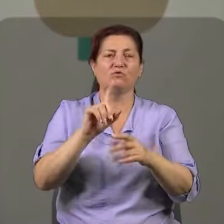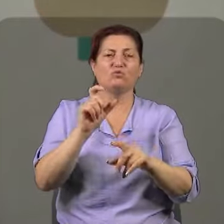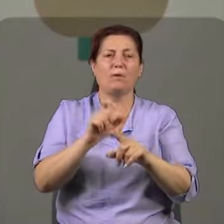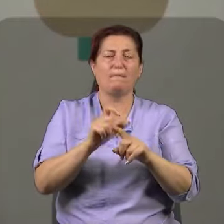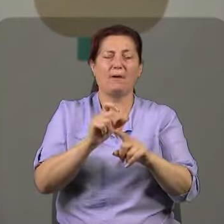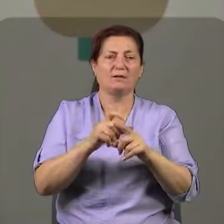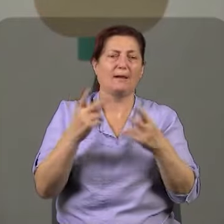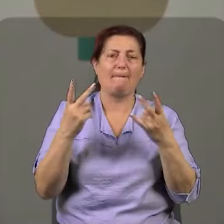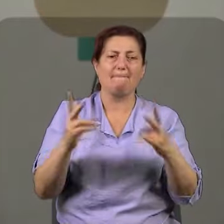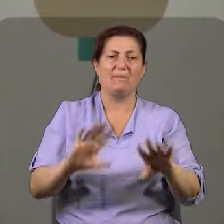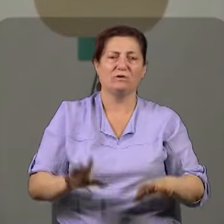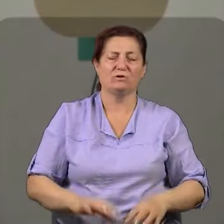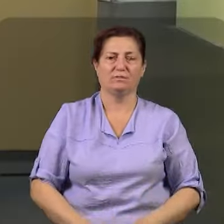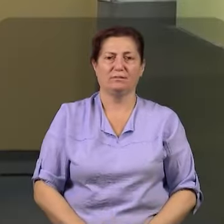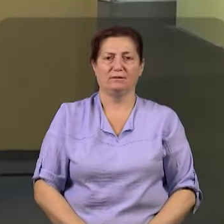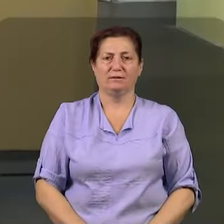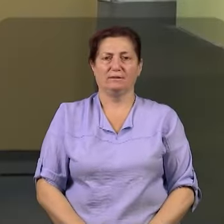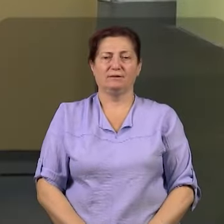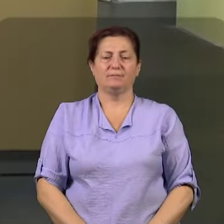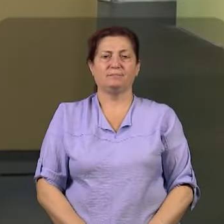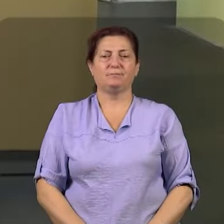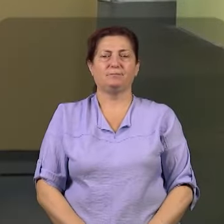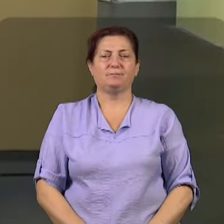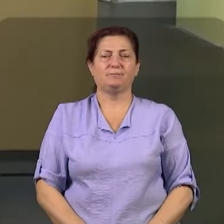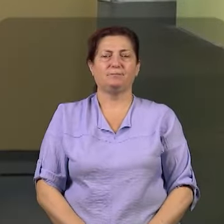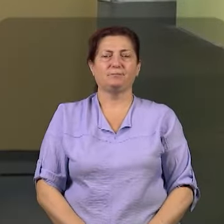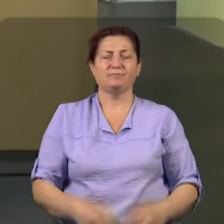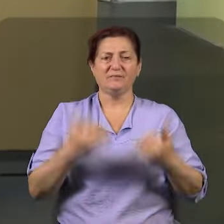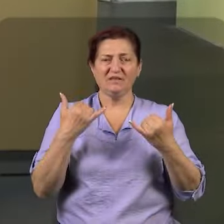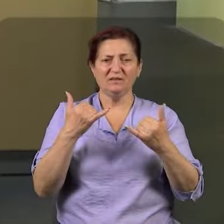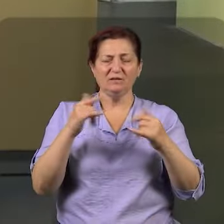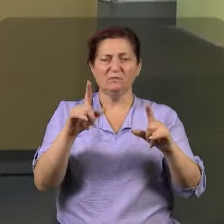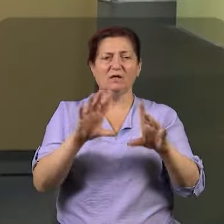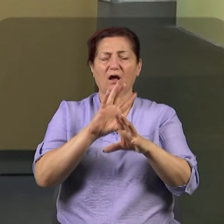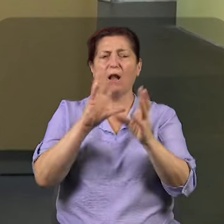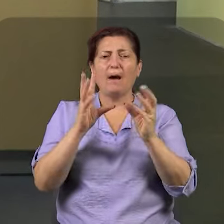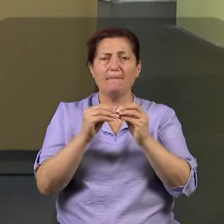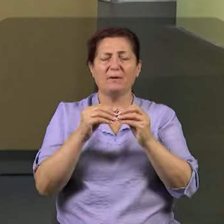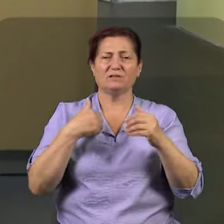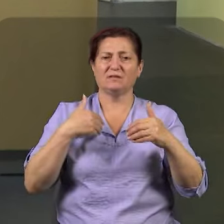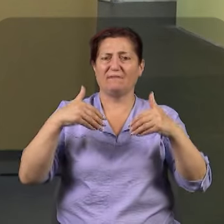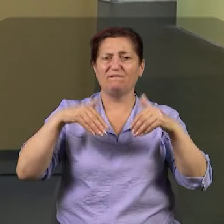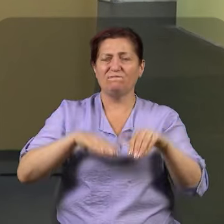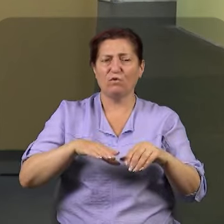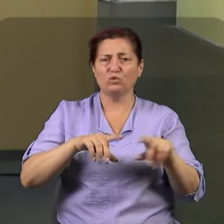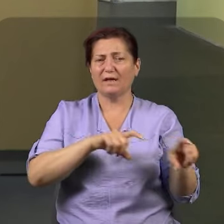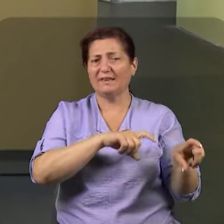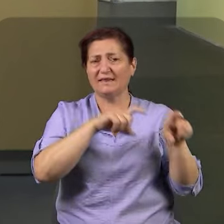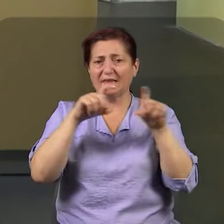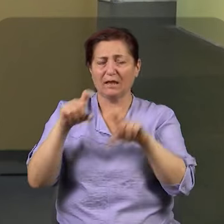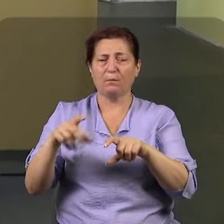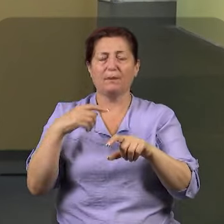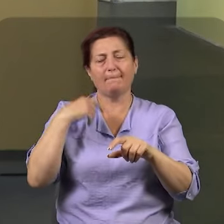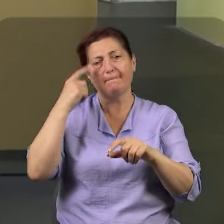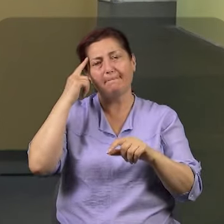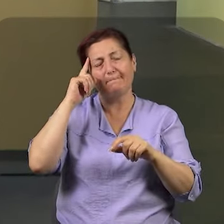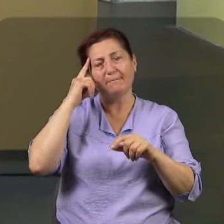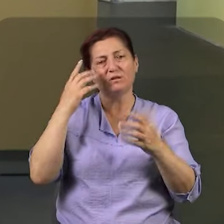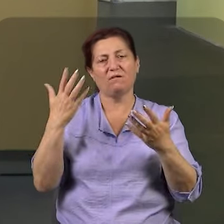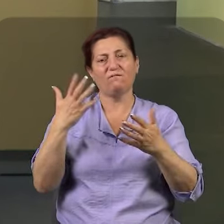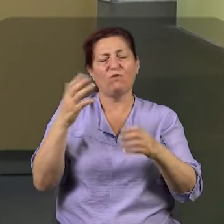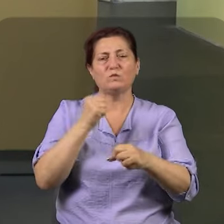չէ, այո, Տիգրան, ես տեխնիկա պատճառներ կա, հիմա այդ ամեն ինչը կարծես ոնց որ որոշել ենք, որ պիտի տեղափոխենք, հիմա մտածում ենք ոնց անենք, երկակի